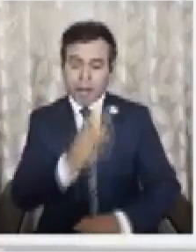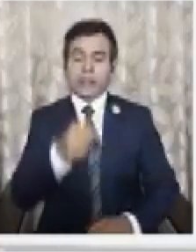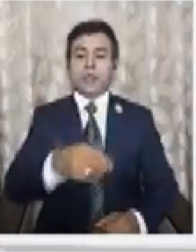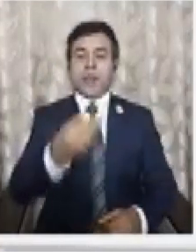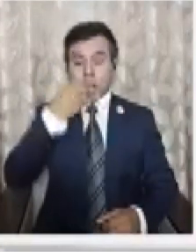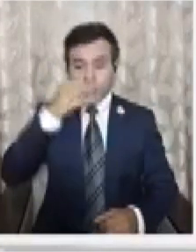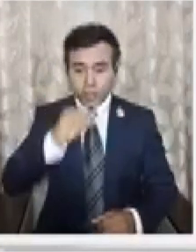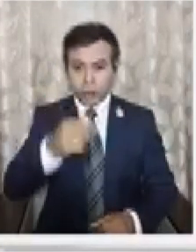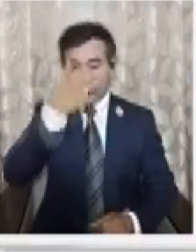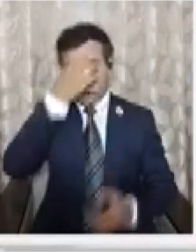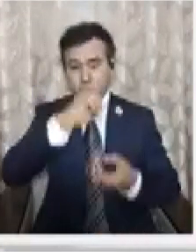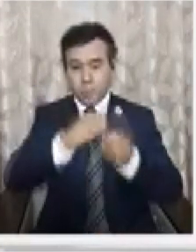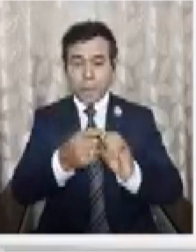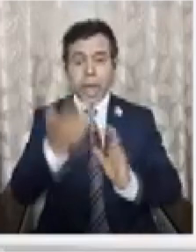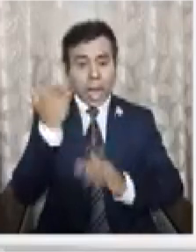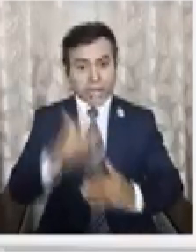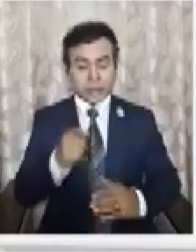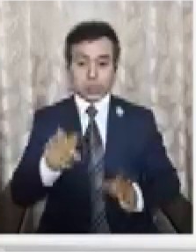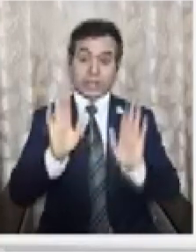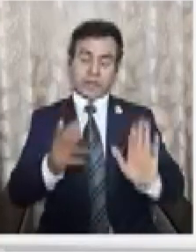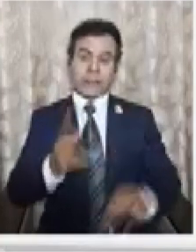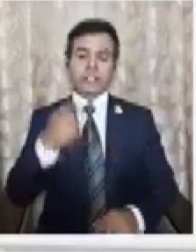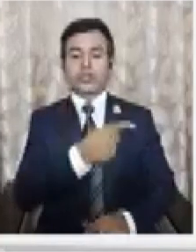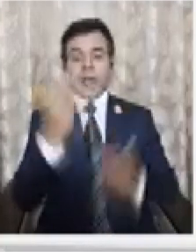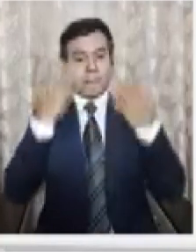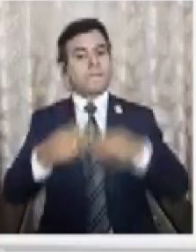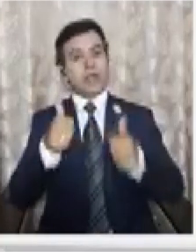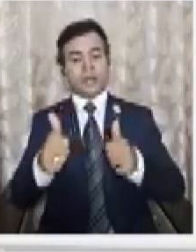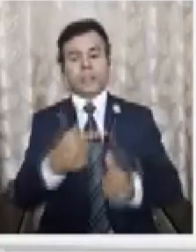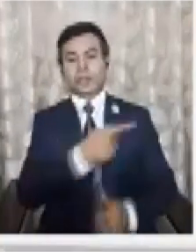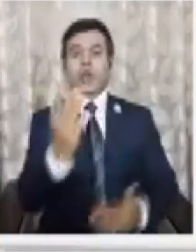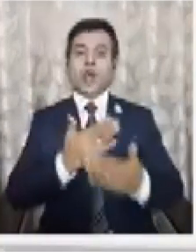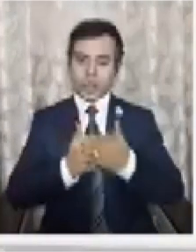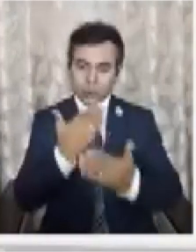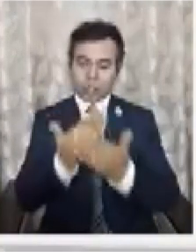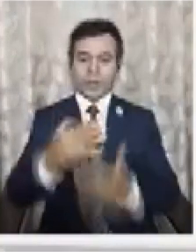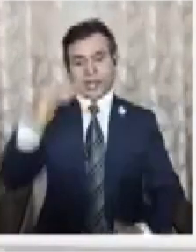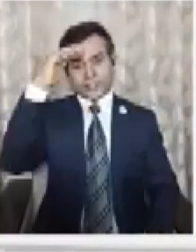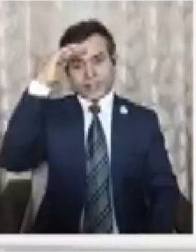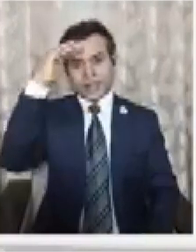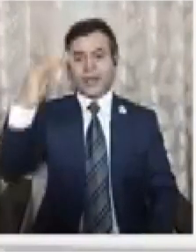তাদের চিকিৎসা চালিয়ে যাবেন এবং বেশি সতর্ক থাকবেন, কারণ তাদের জন্য ঝুঁকি বেশি।